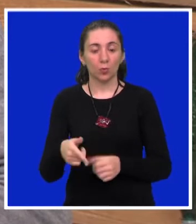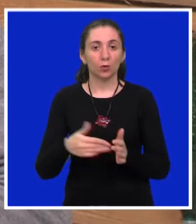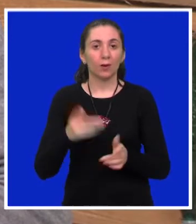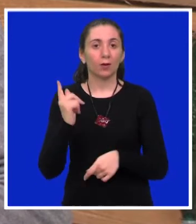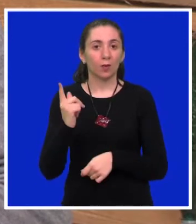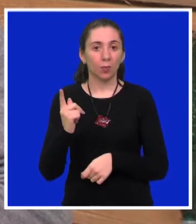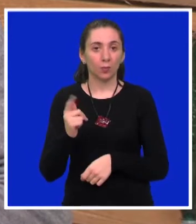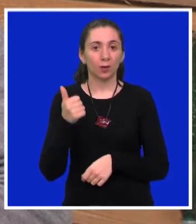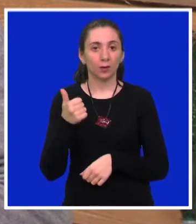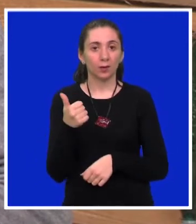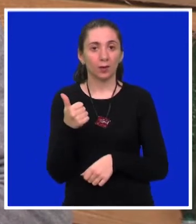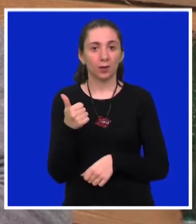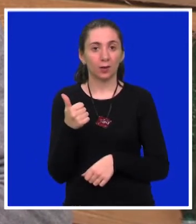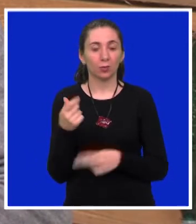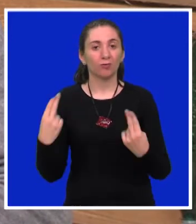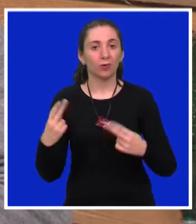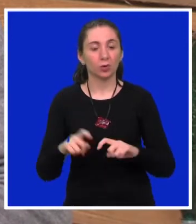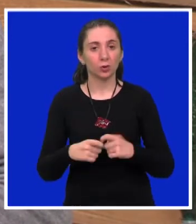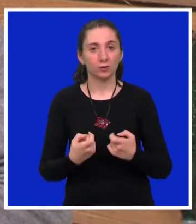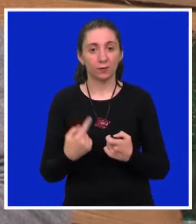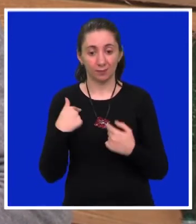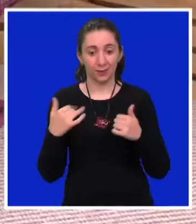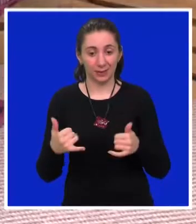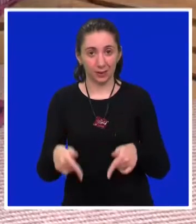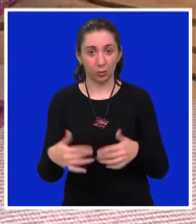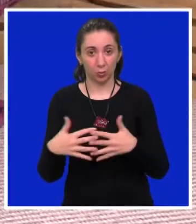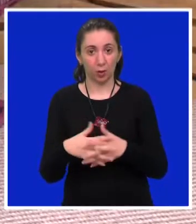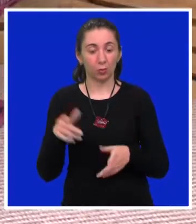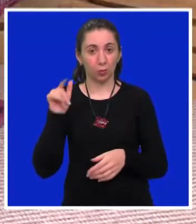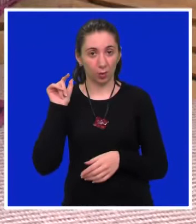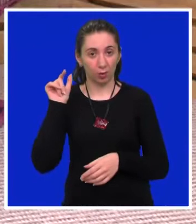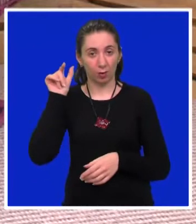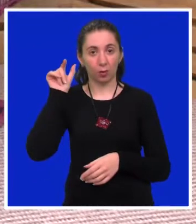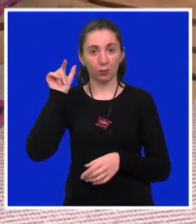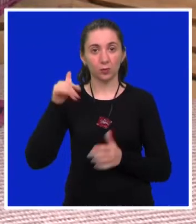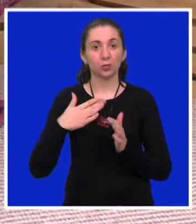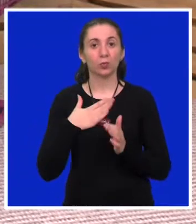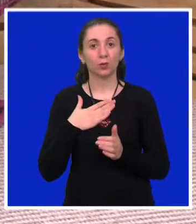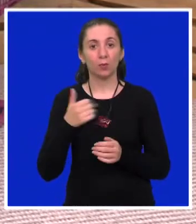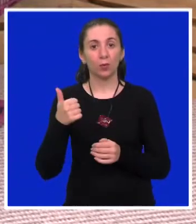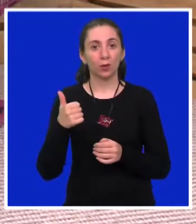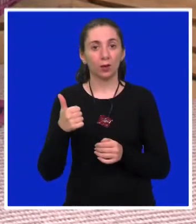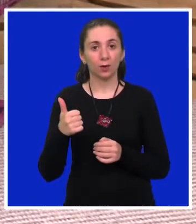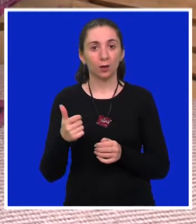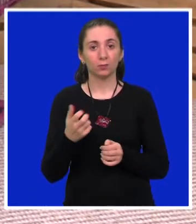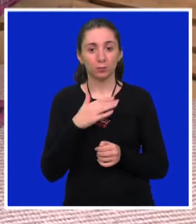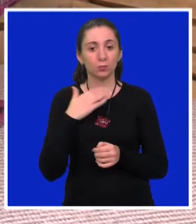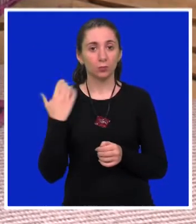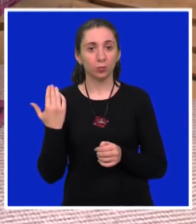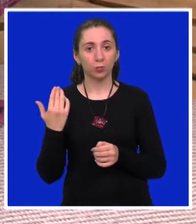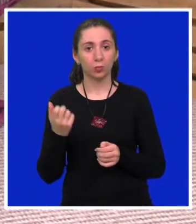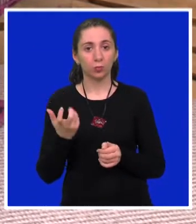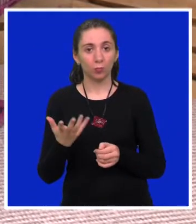ovdje napomenuti jednu bitnu stvar, a to je da mi već sad u gradu Karlovcu imamo jedan popriličan